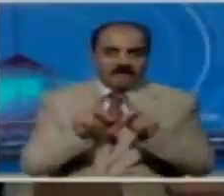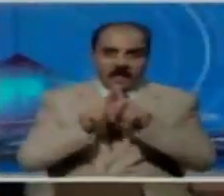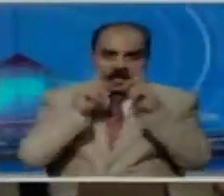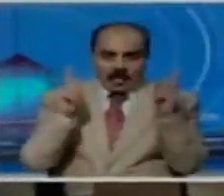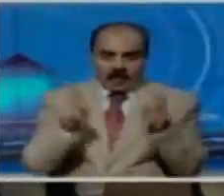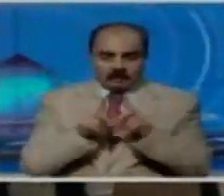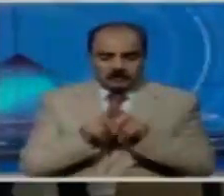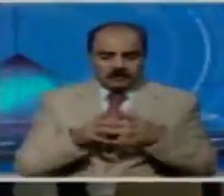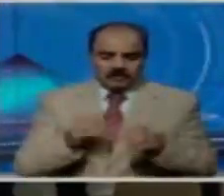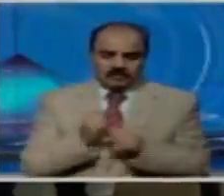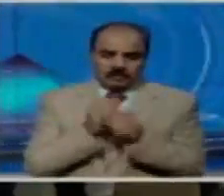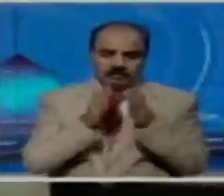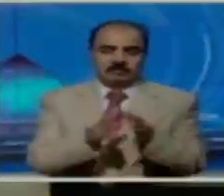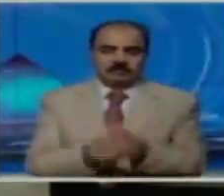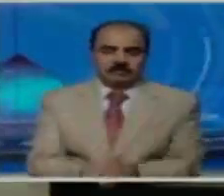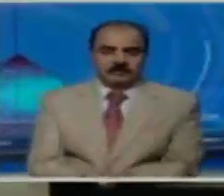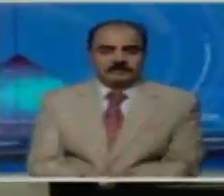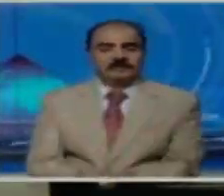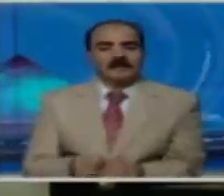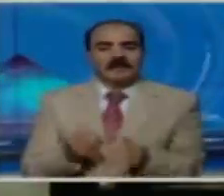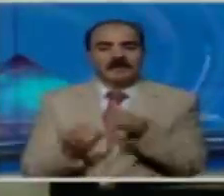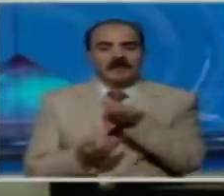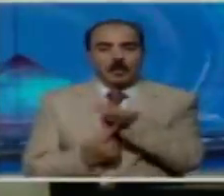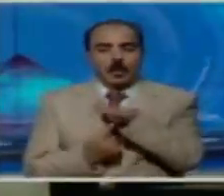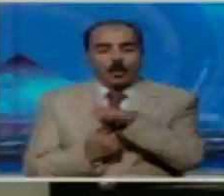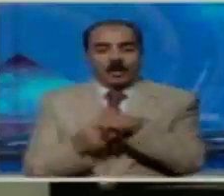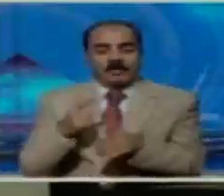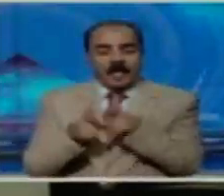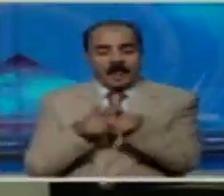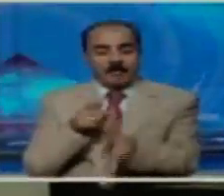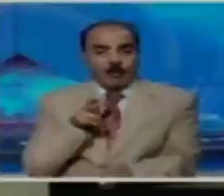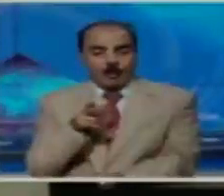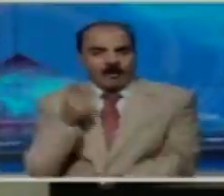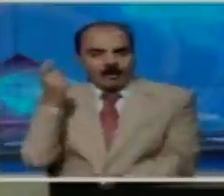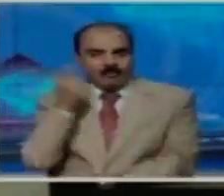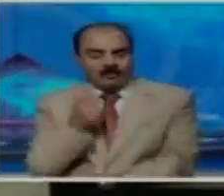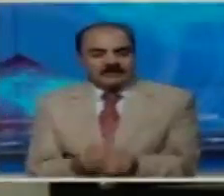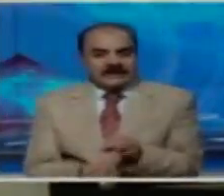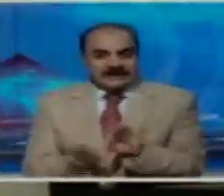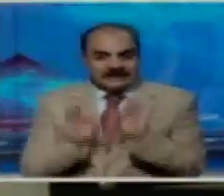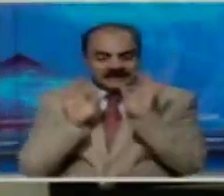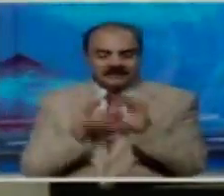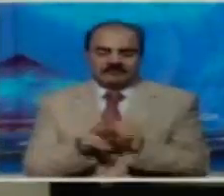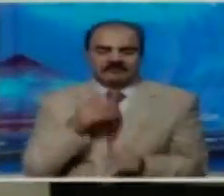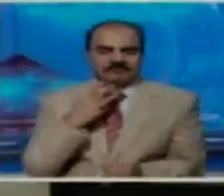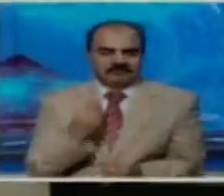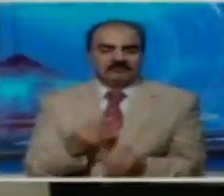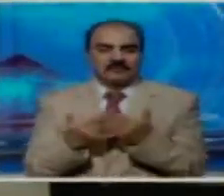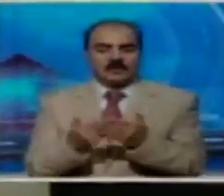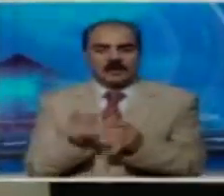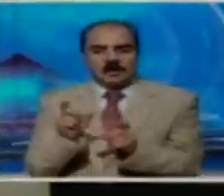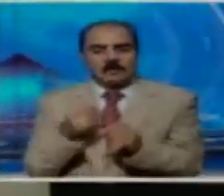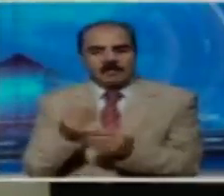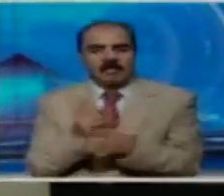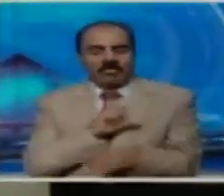في كل التخصصات. افتتاح كلية الإعلام جامعة عين شمس كصرح أكاديمي جديد يقدم كوادر